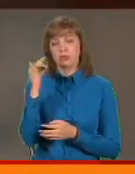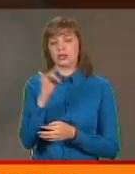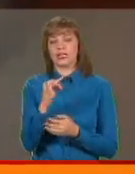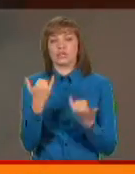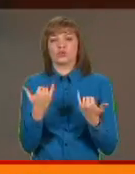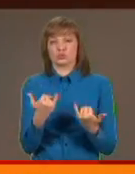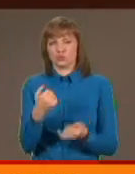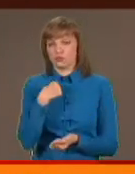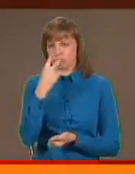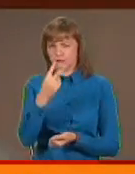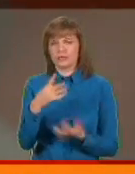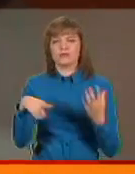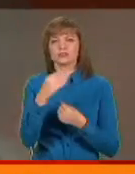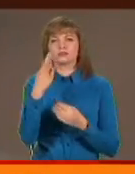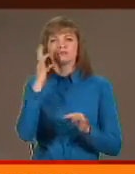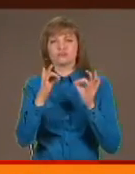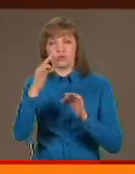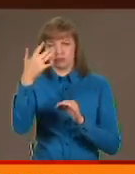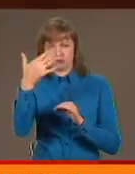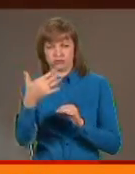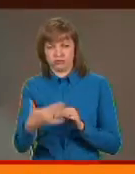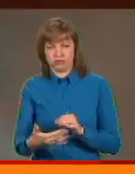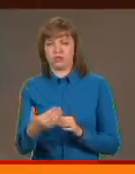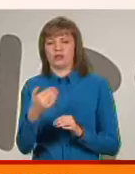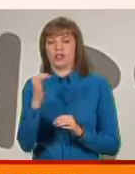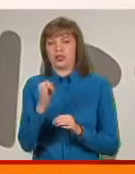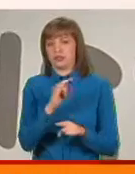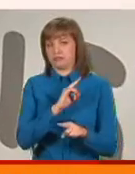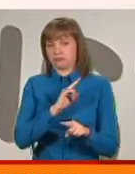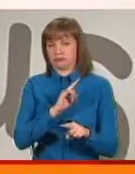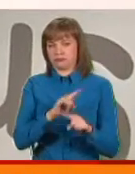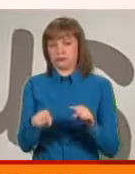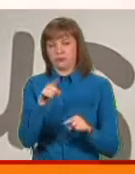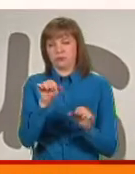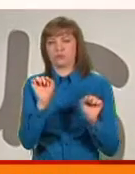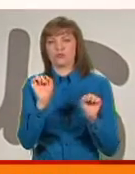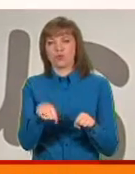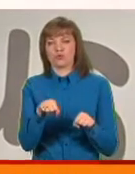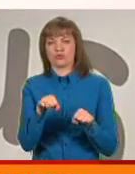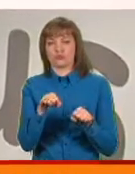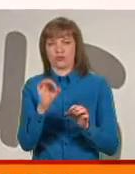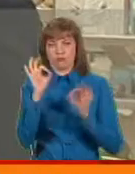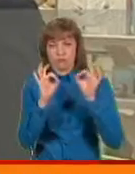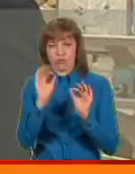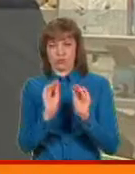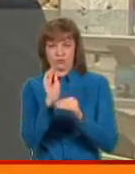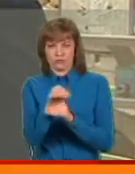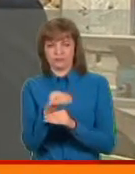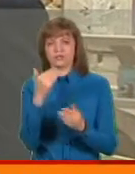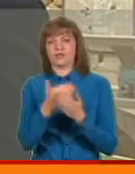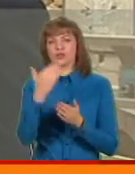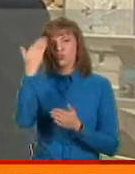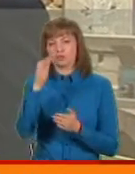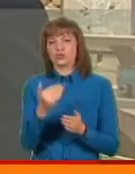тут же ми бачимо всі бонуси на счету. І в вважені секунди ми можемо начислити їх. Від чужинців,